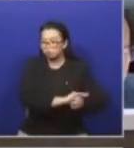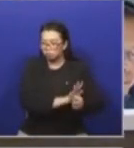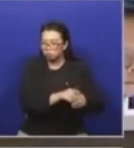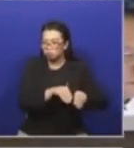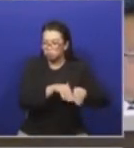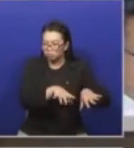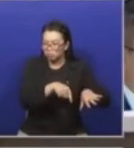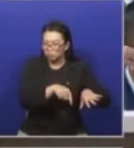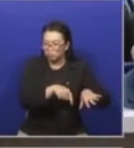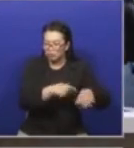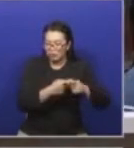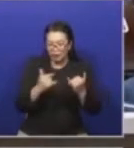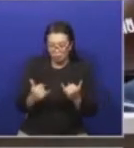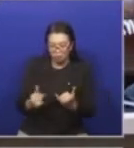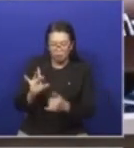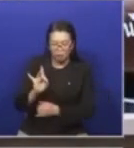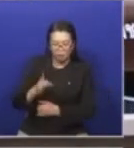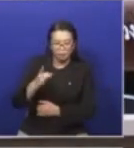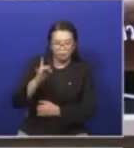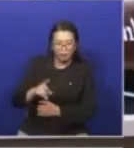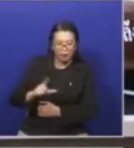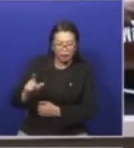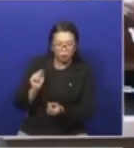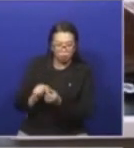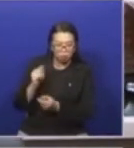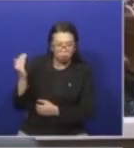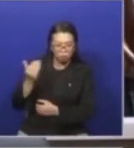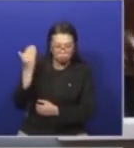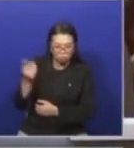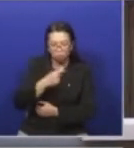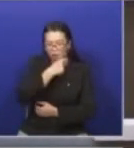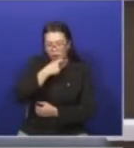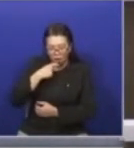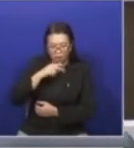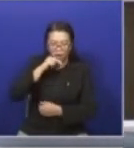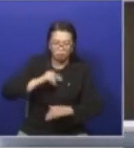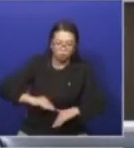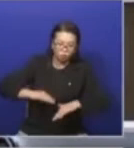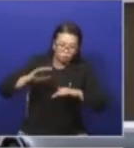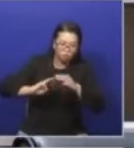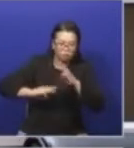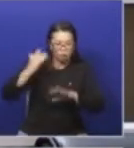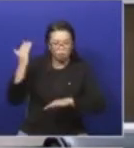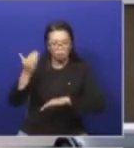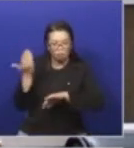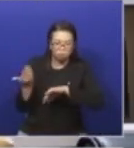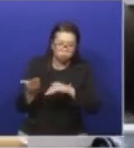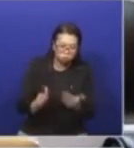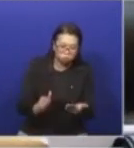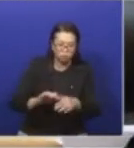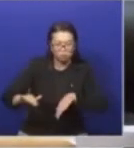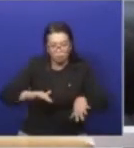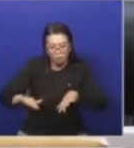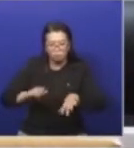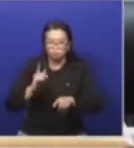แต่ในส่วนของการช่วยเหลือพี่น้องประชาชนจากภัยพิบัติต่างๆไม่ว่าจะเป็นภัยแล้งภัยน้ำท่วมลมพัดแผ่นดินไหว